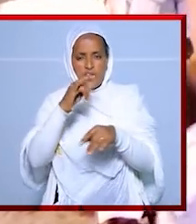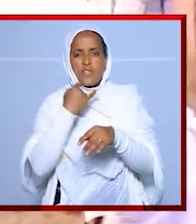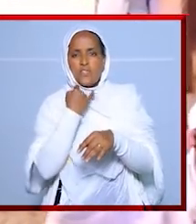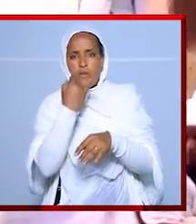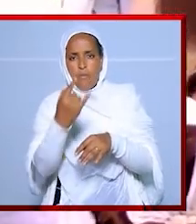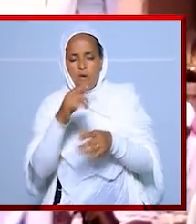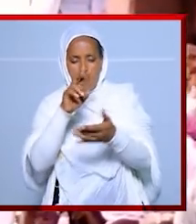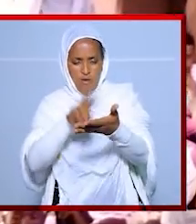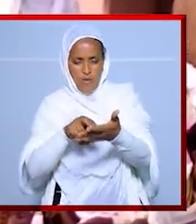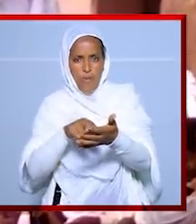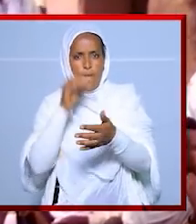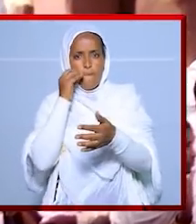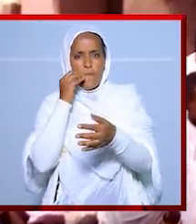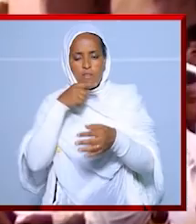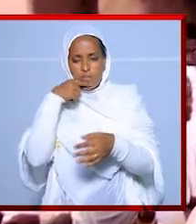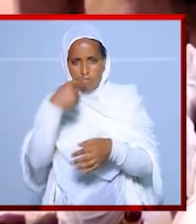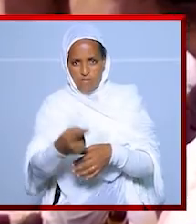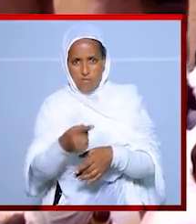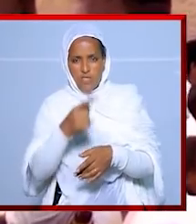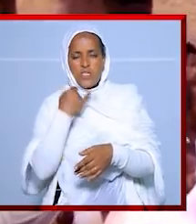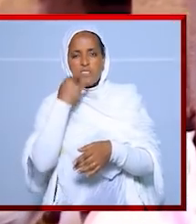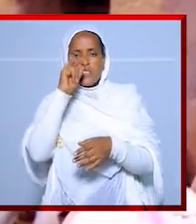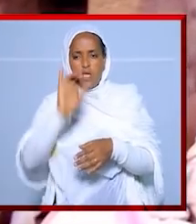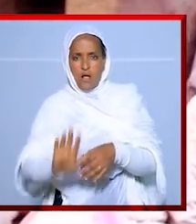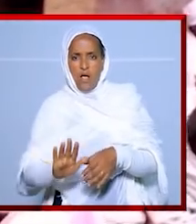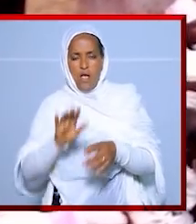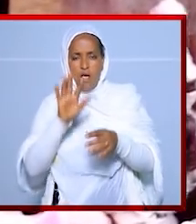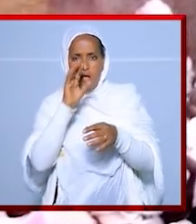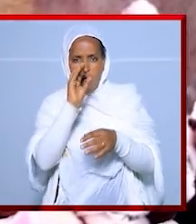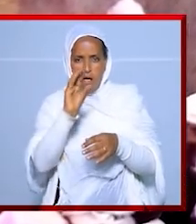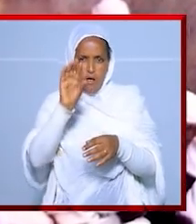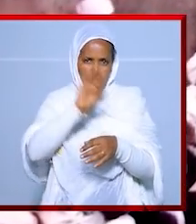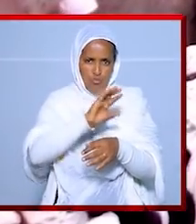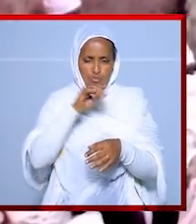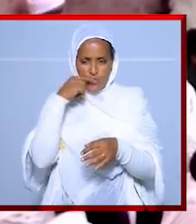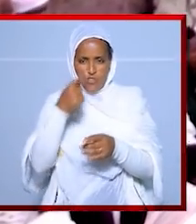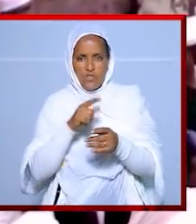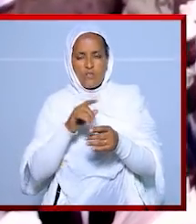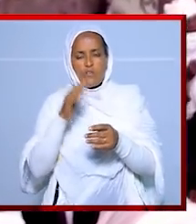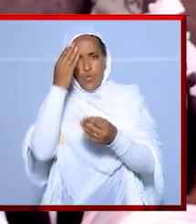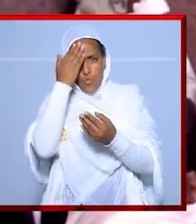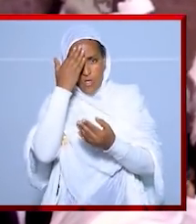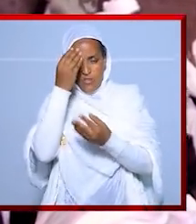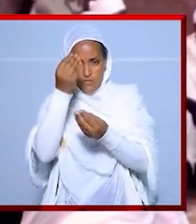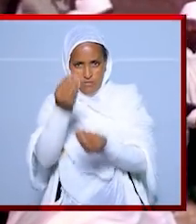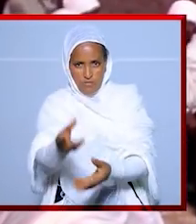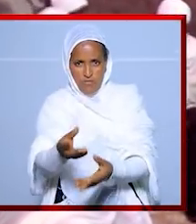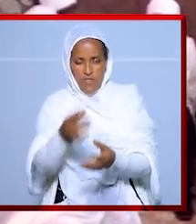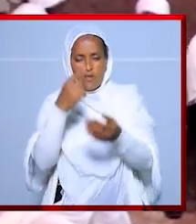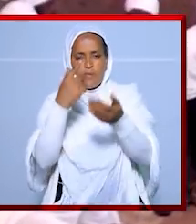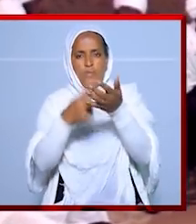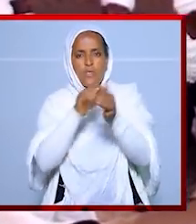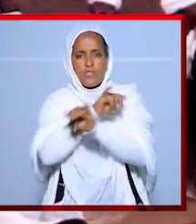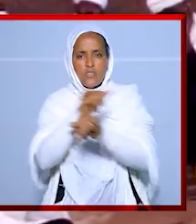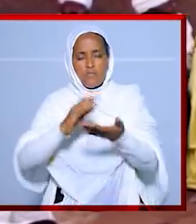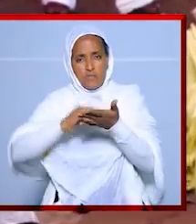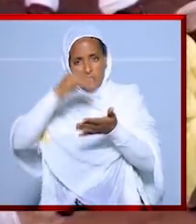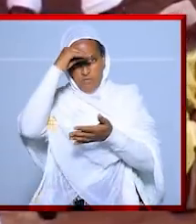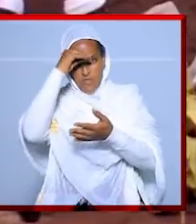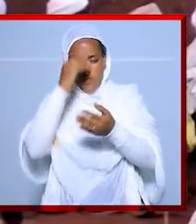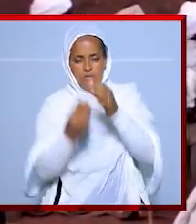በማቋቋም የዜማ የንባብ ቤት በማለት ለዜጎቿ ፊደል ስታስቆጥር እውቀት ስታስጨብጥ